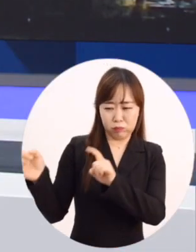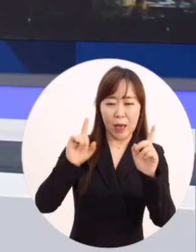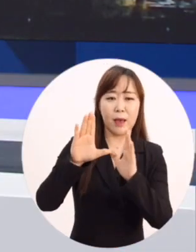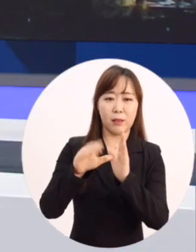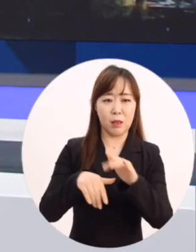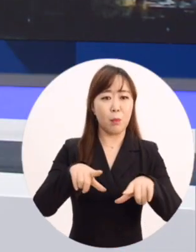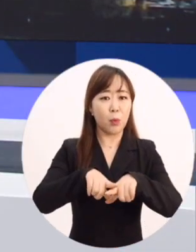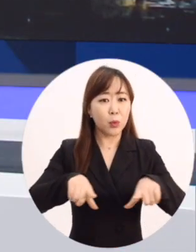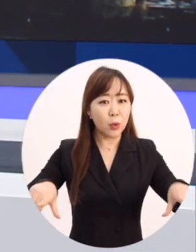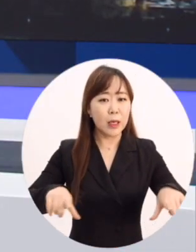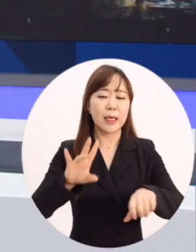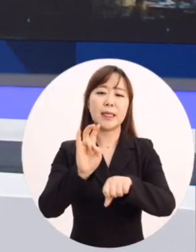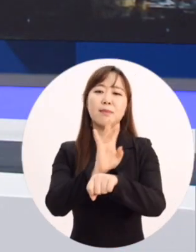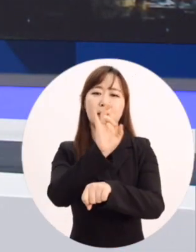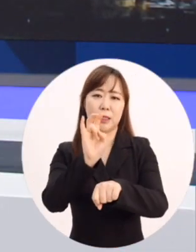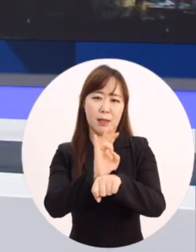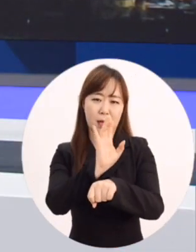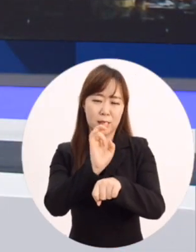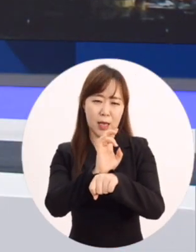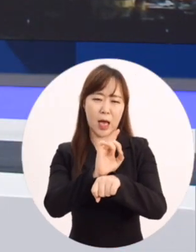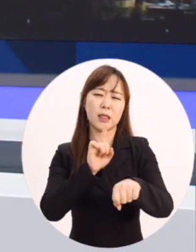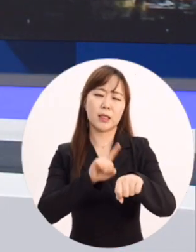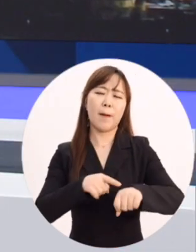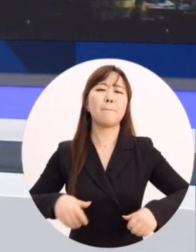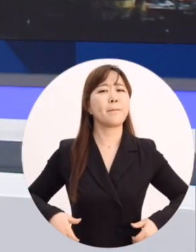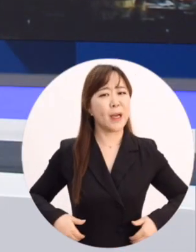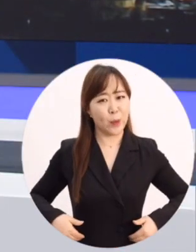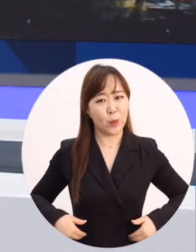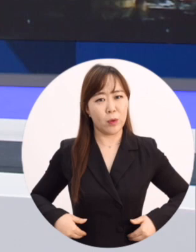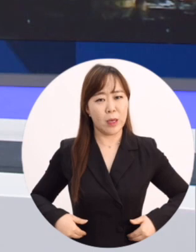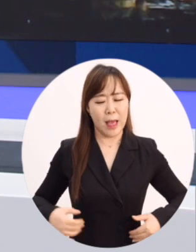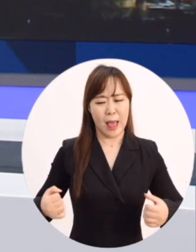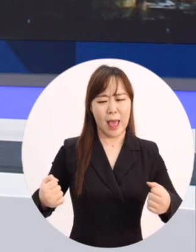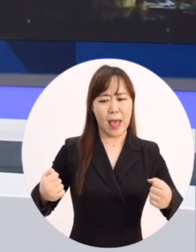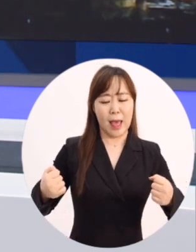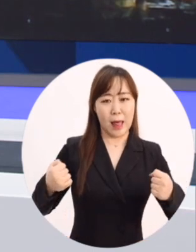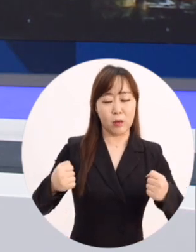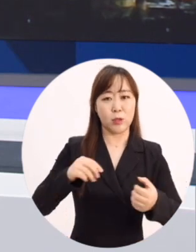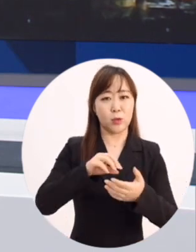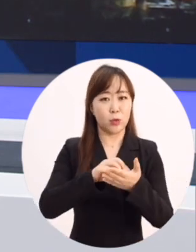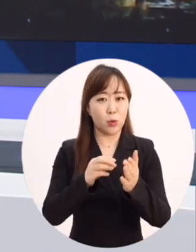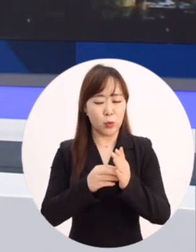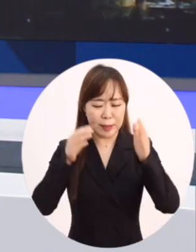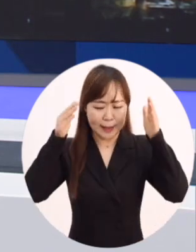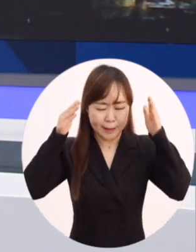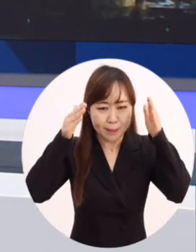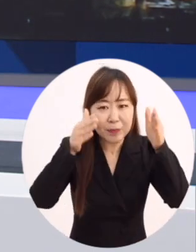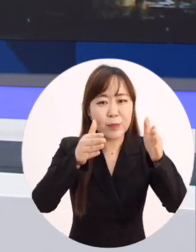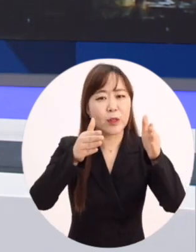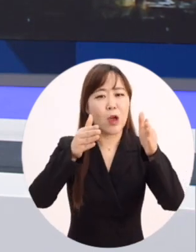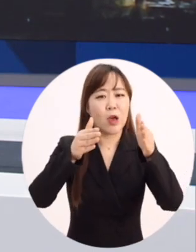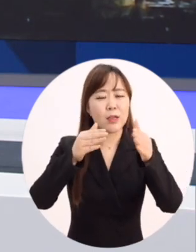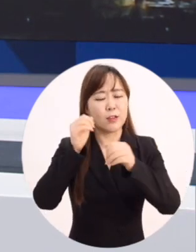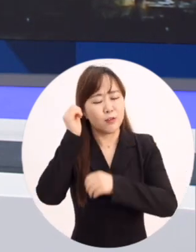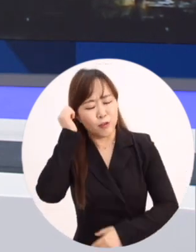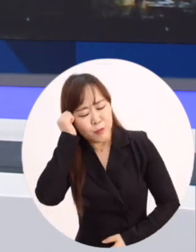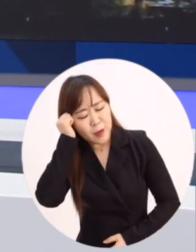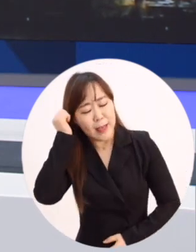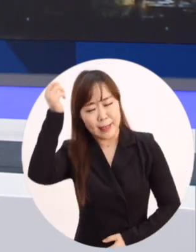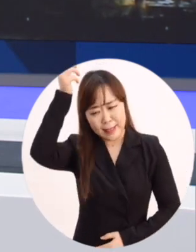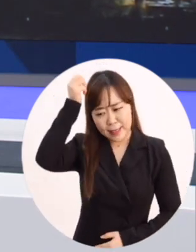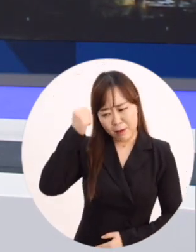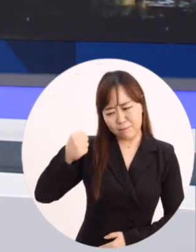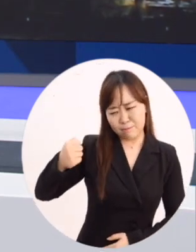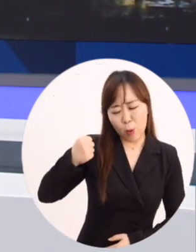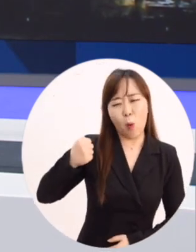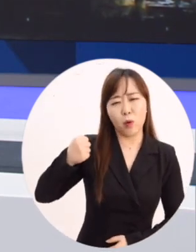회복에는 일반적으로 24시간 이상이 소요되며 에너지 수준, 집중력, 수면 및